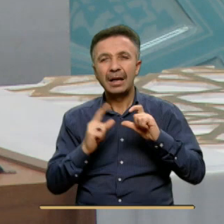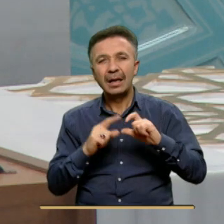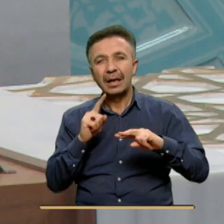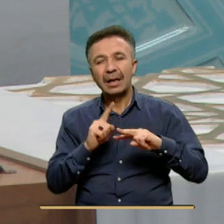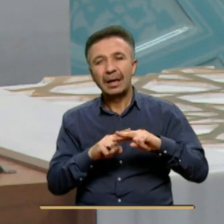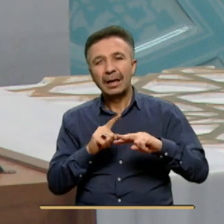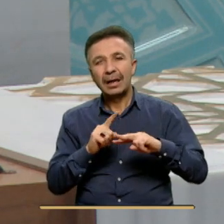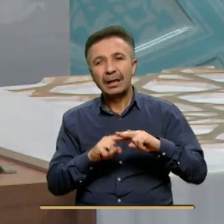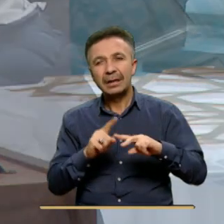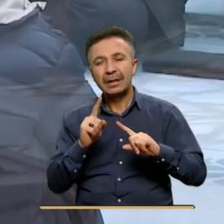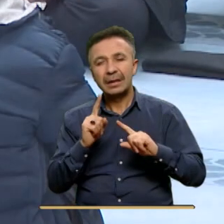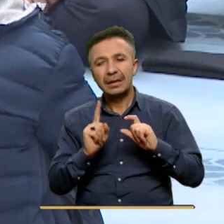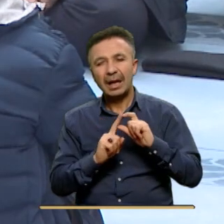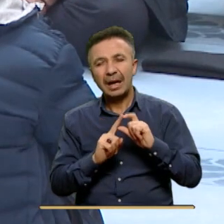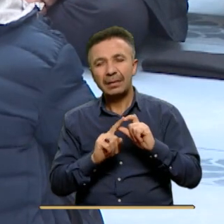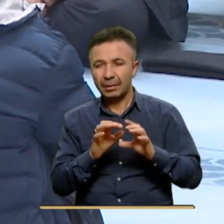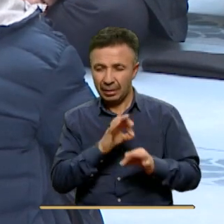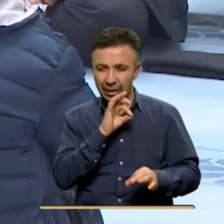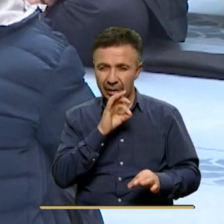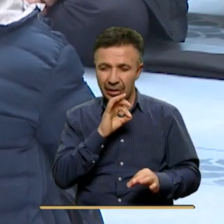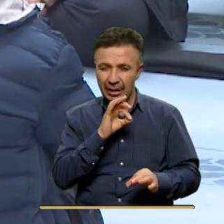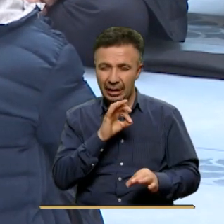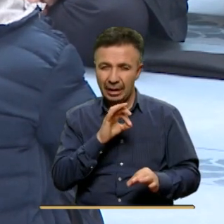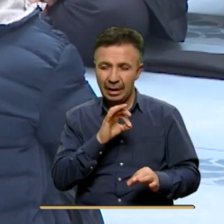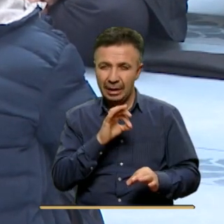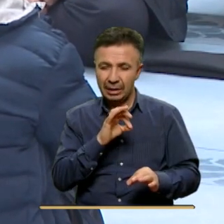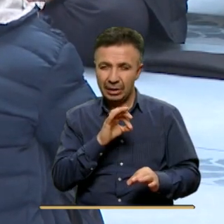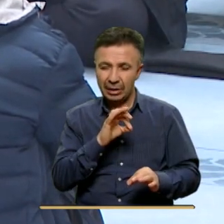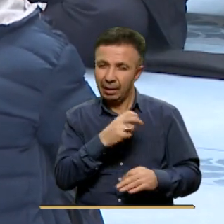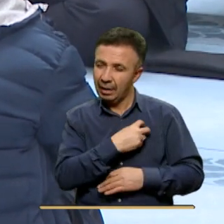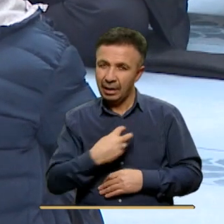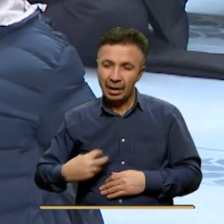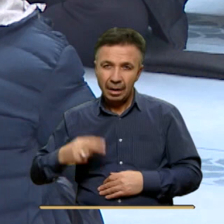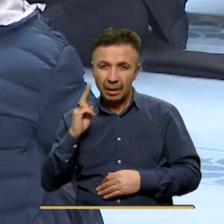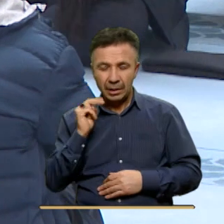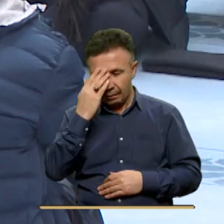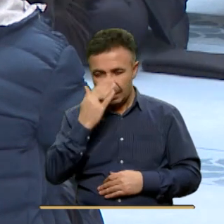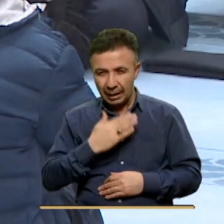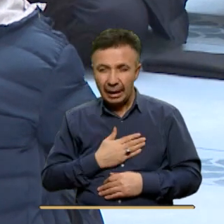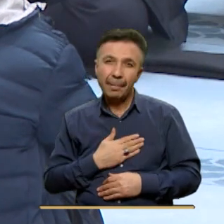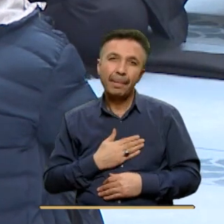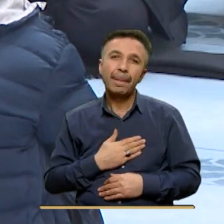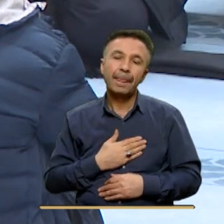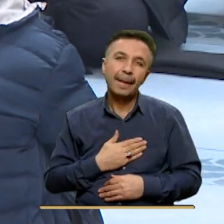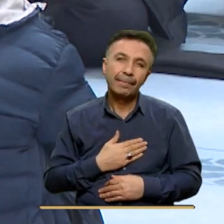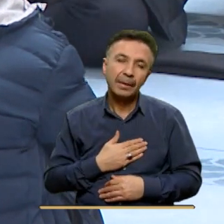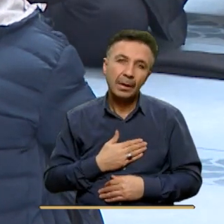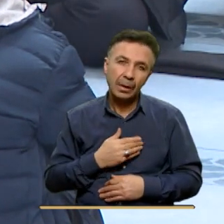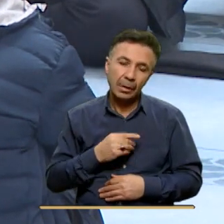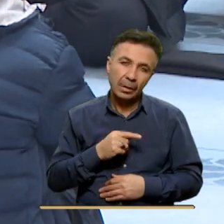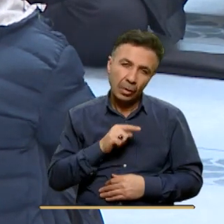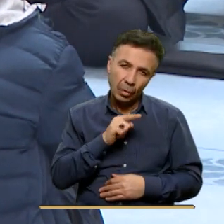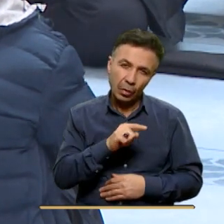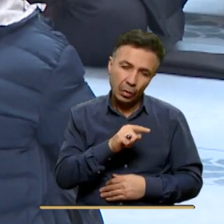Vakkas radıyallahu anha, sevgili Peygamberimiz Aleyhissalatu Vesselam şu